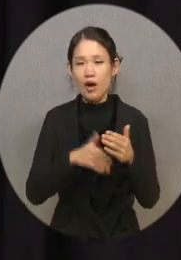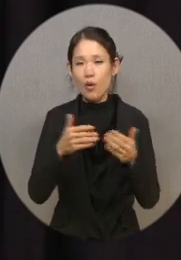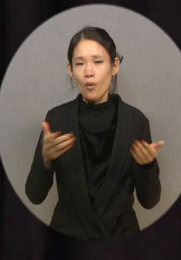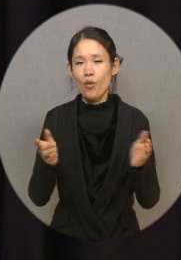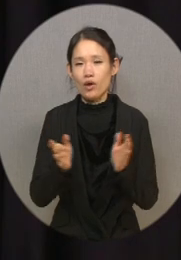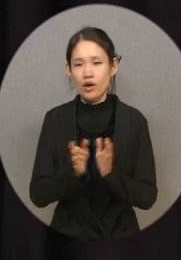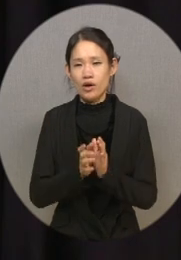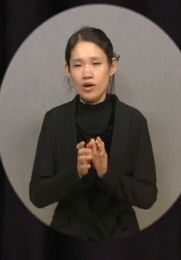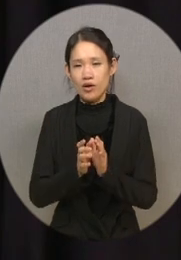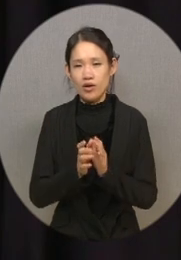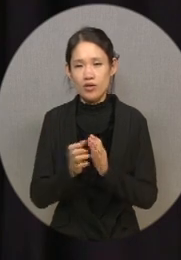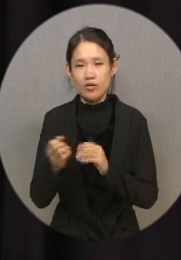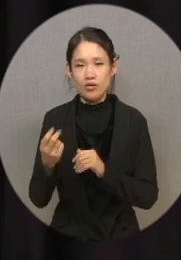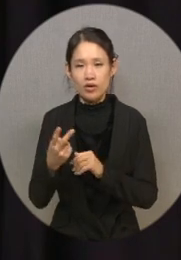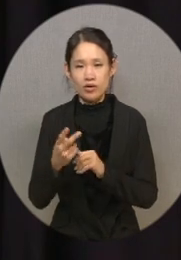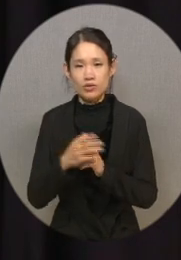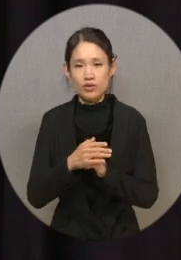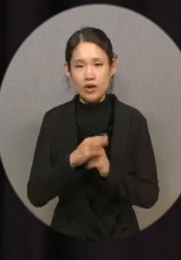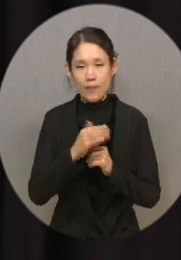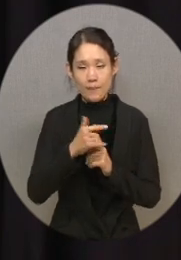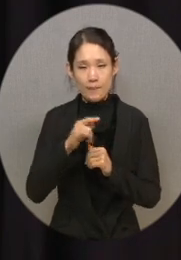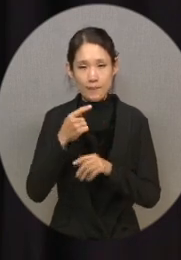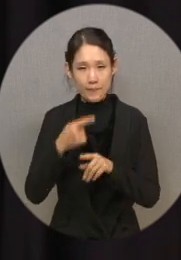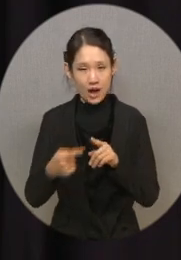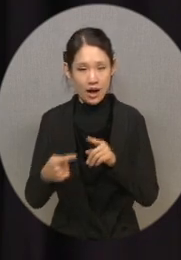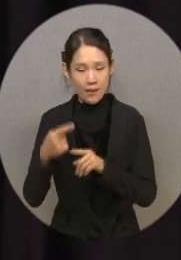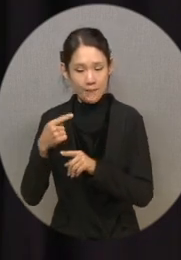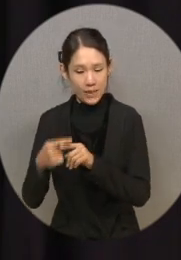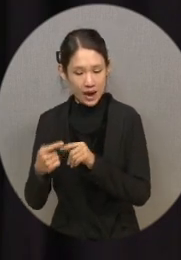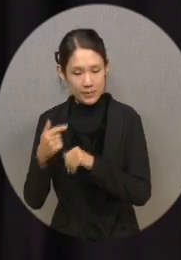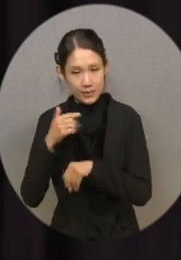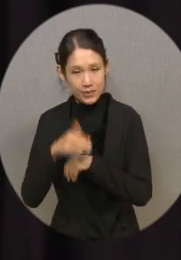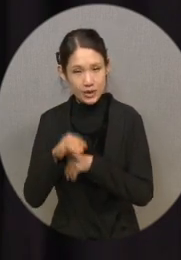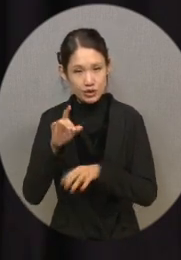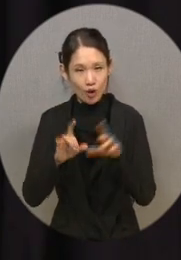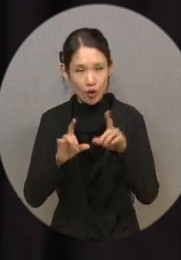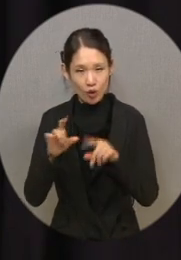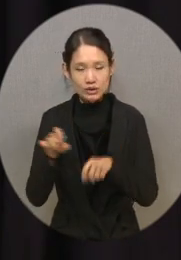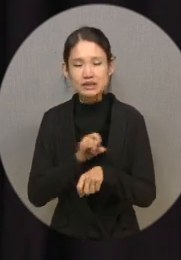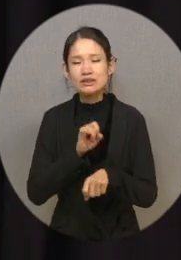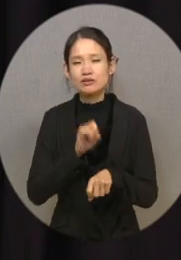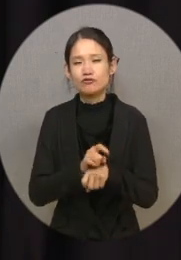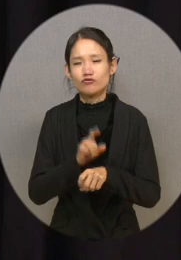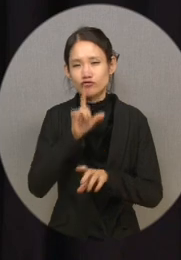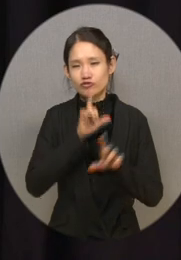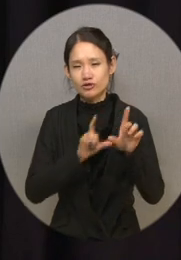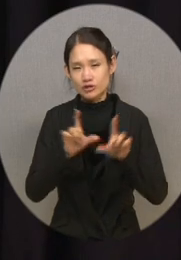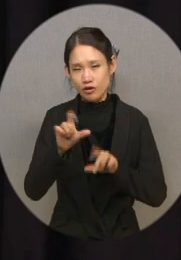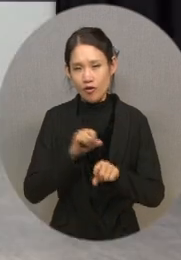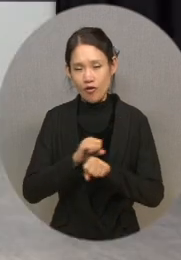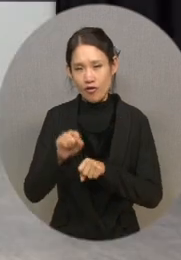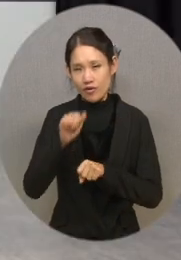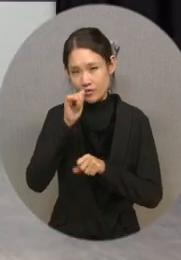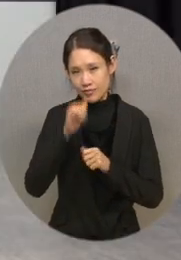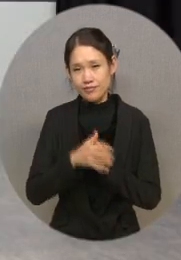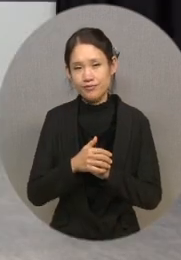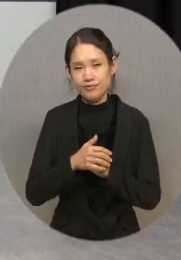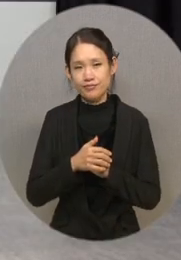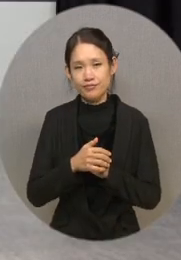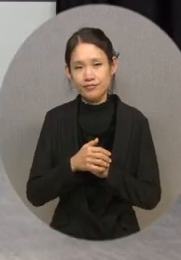공공기관이다 하는 반관 반민 형태의 특수 형태라고 보시면 됩니다. 네, 조금 전에